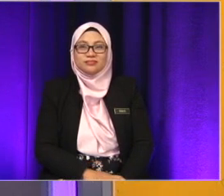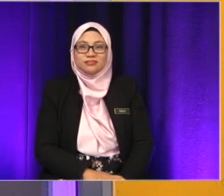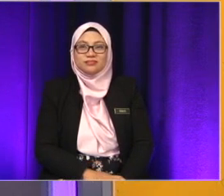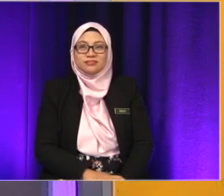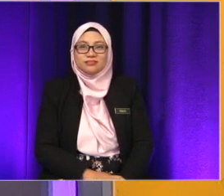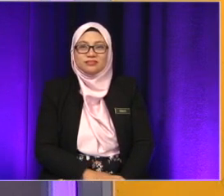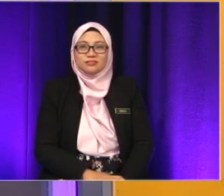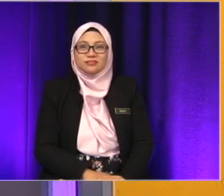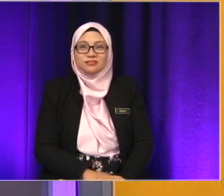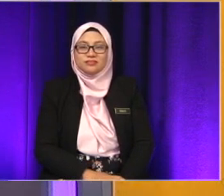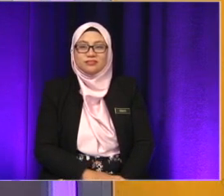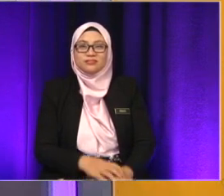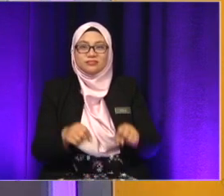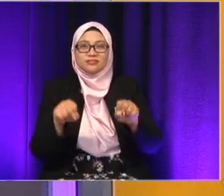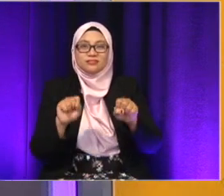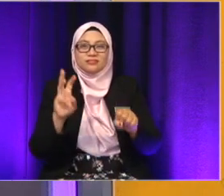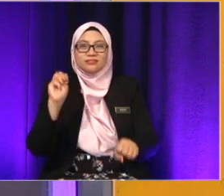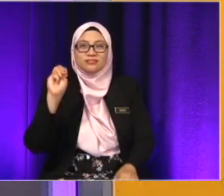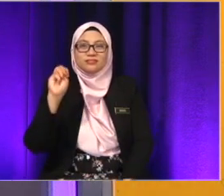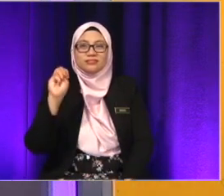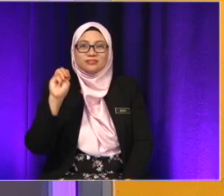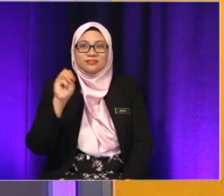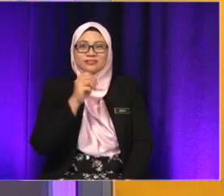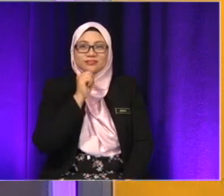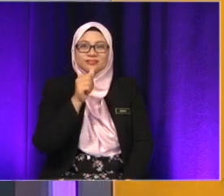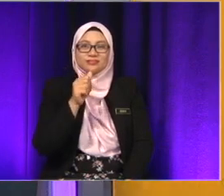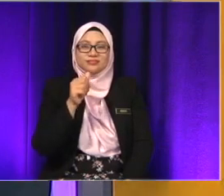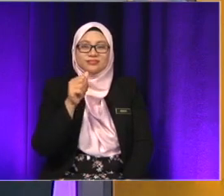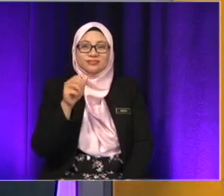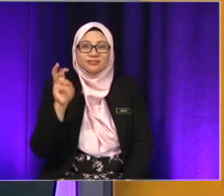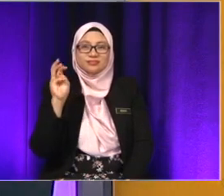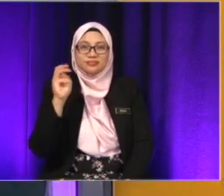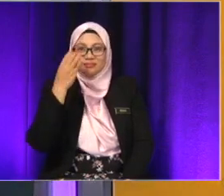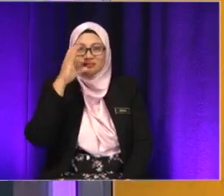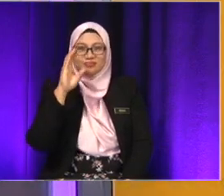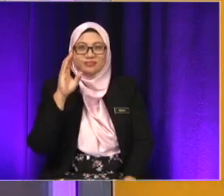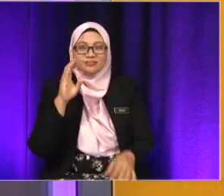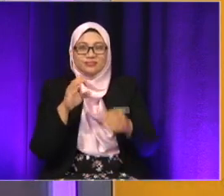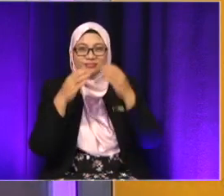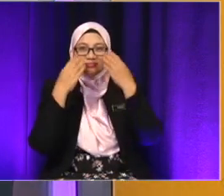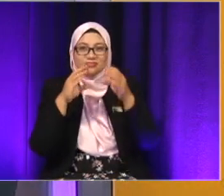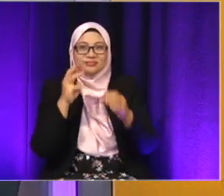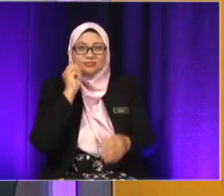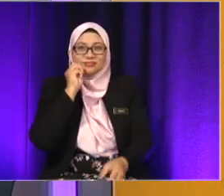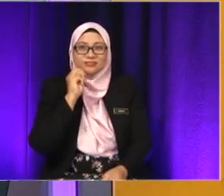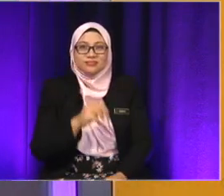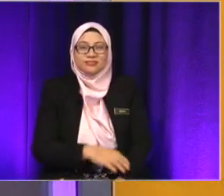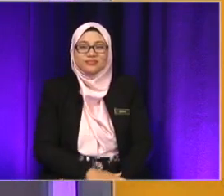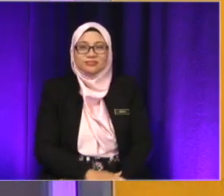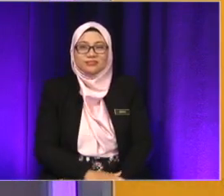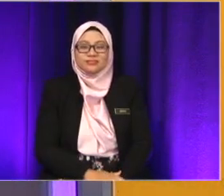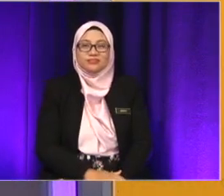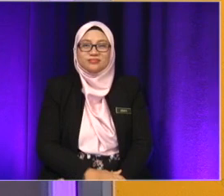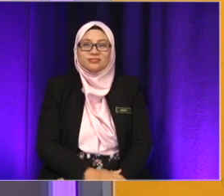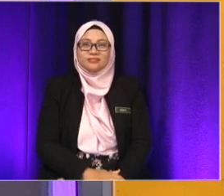kan. M ni nama dia motor. Bukan Muhammad Nasir M juga M juga. Okey. Jadi kalau